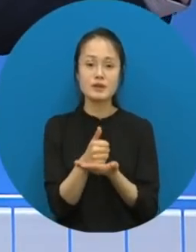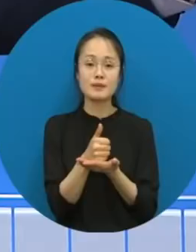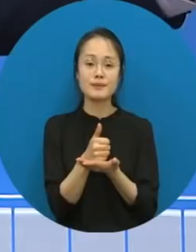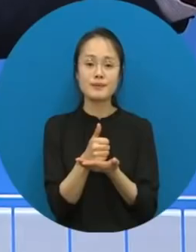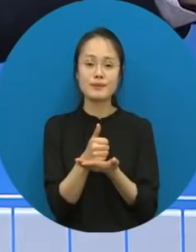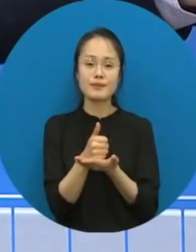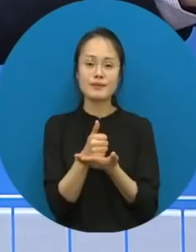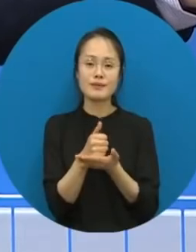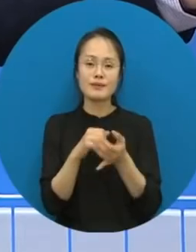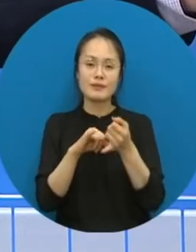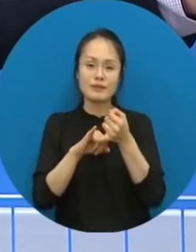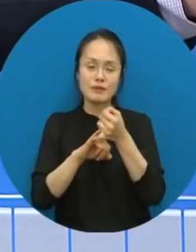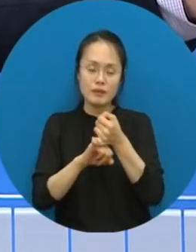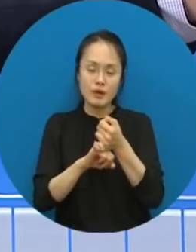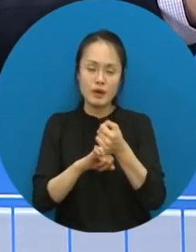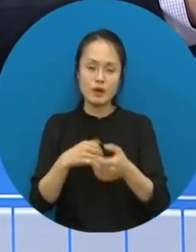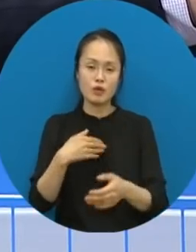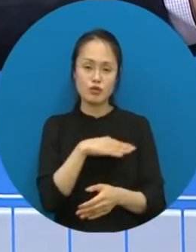우리를 겸손케 하여 주시고